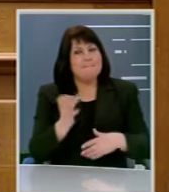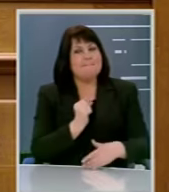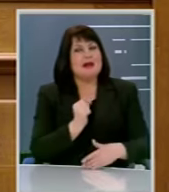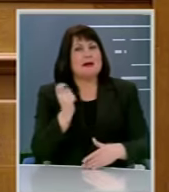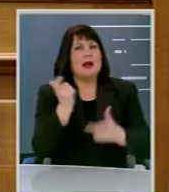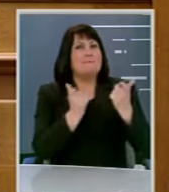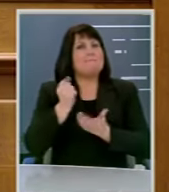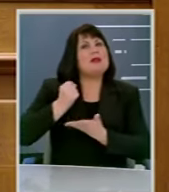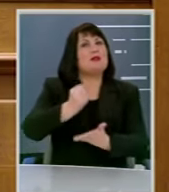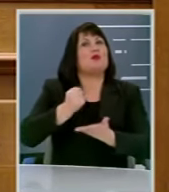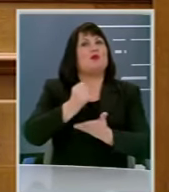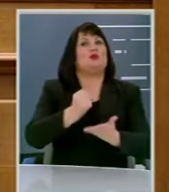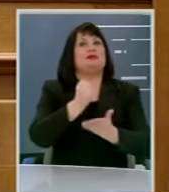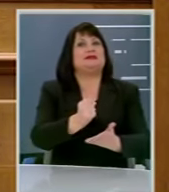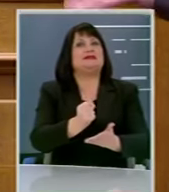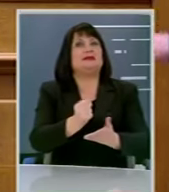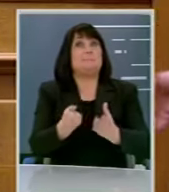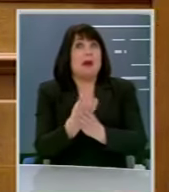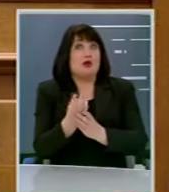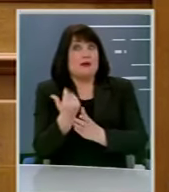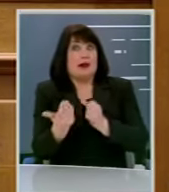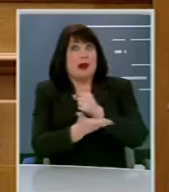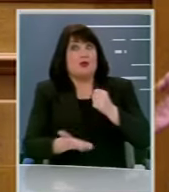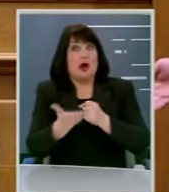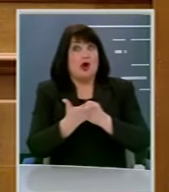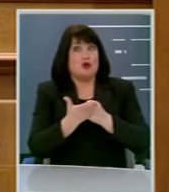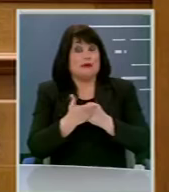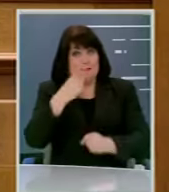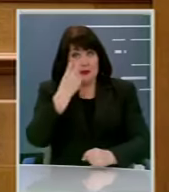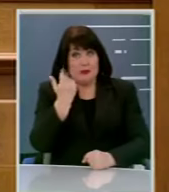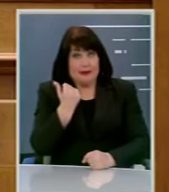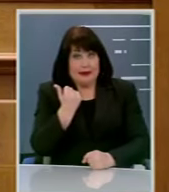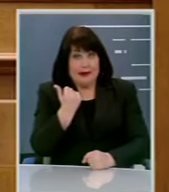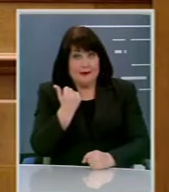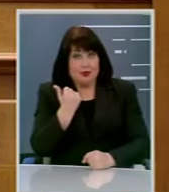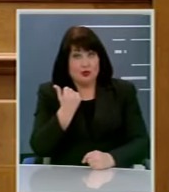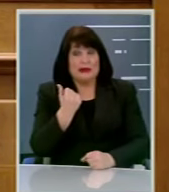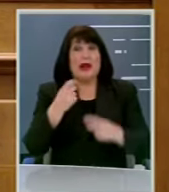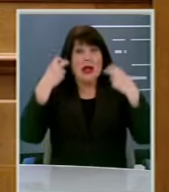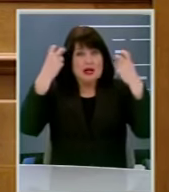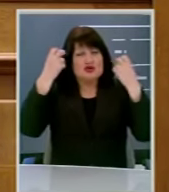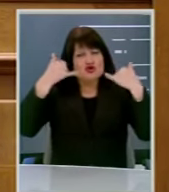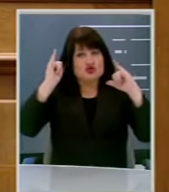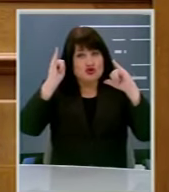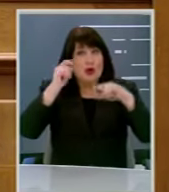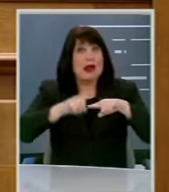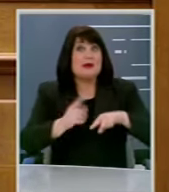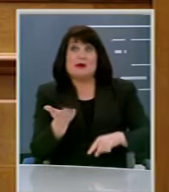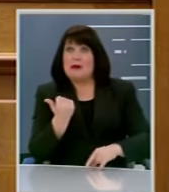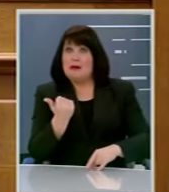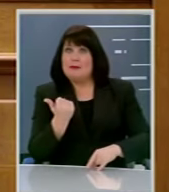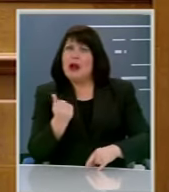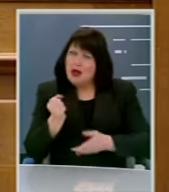λένε αγρότες, οι οποίοι δεν είχαν την παραγωγή, αλλά πέραν τις επιδοτήσεις. Αλλά το ζώο δεν ήταν ελληνικό. Γιατί σας πληροφορώ ότι ακόμα και σε συνθήκες